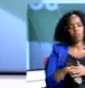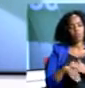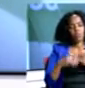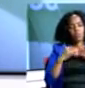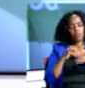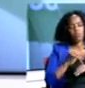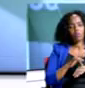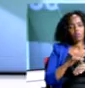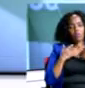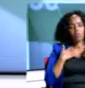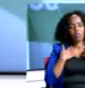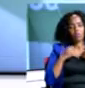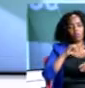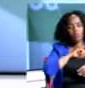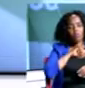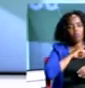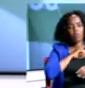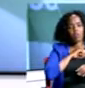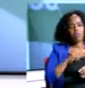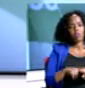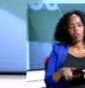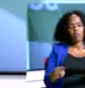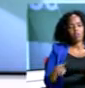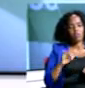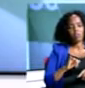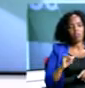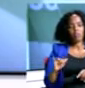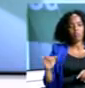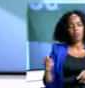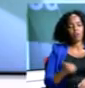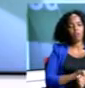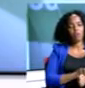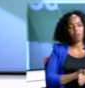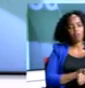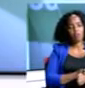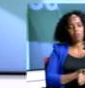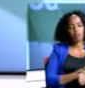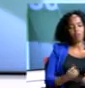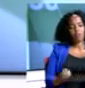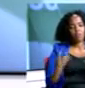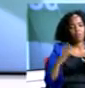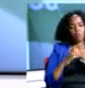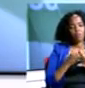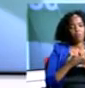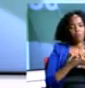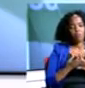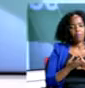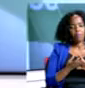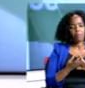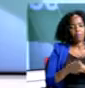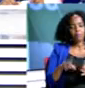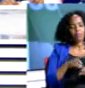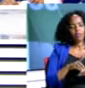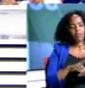jira tok ufadde baste manatti nu bilbili kanjedechu ka kasi kana fandami sakasi eddugone magalwaye ke sat kangoda